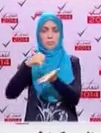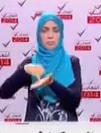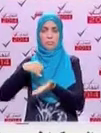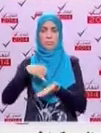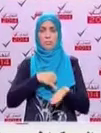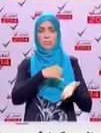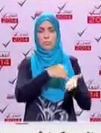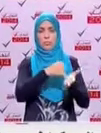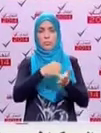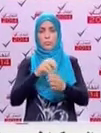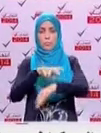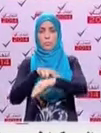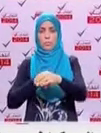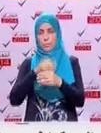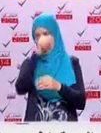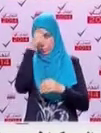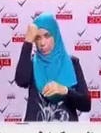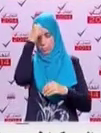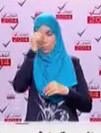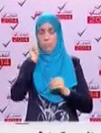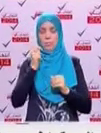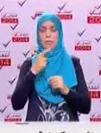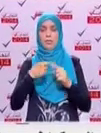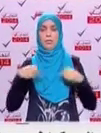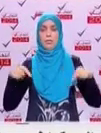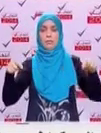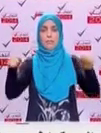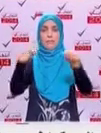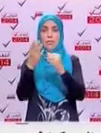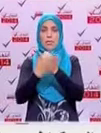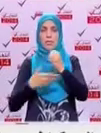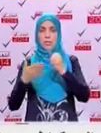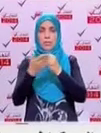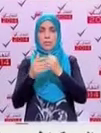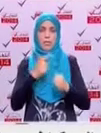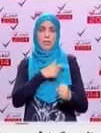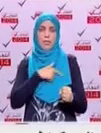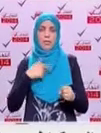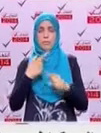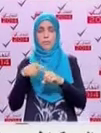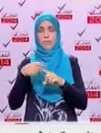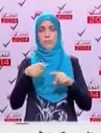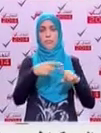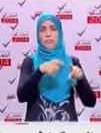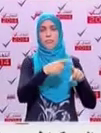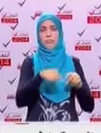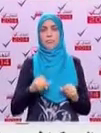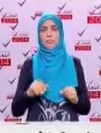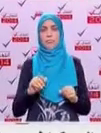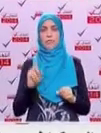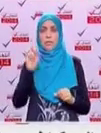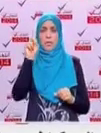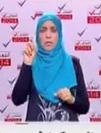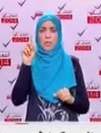الجمعة وحليمة وعين أم هاني وولاد محسن وعبد جبار وغيرها من الدواوير